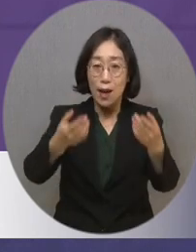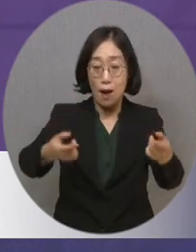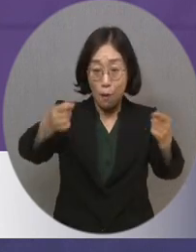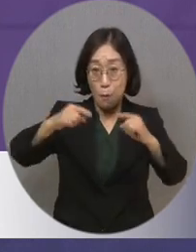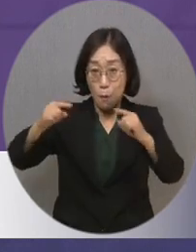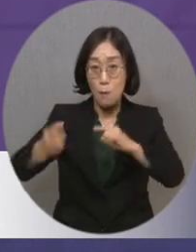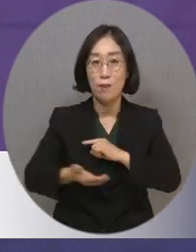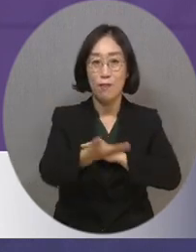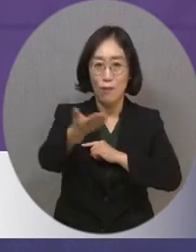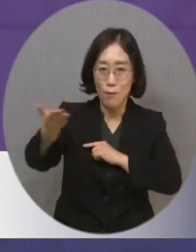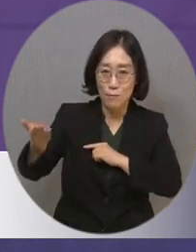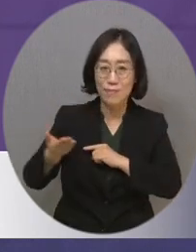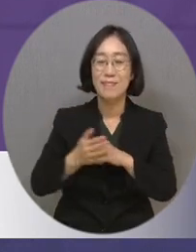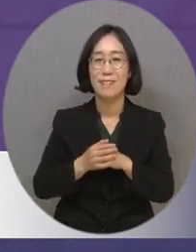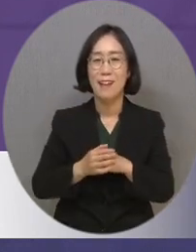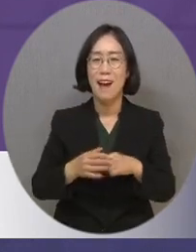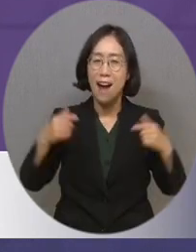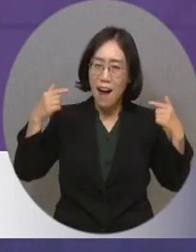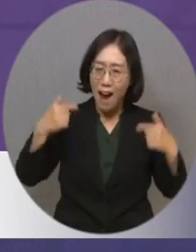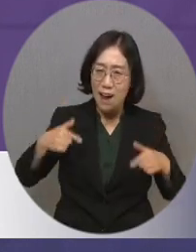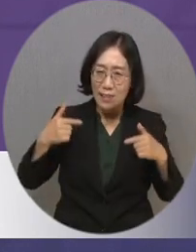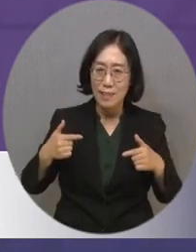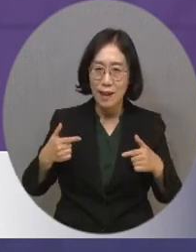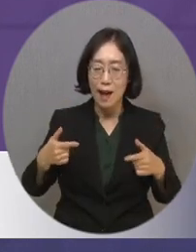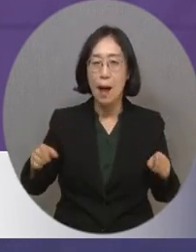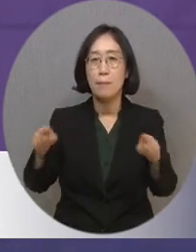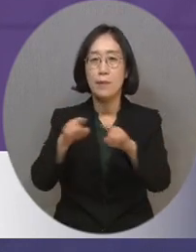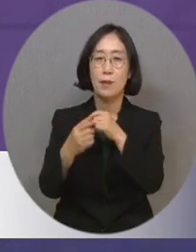여러분들도 장애인 인권 증진을 위해 늘